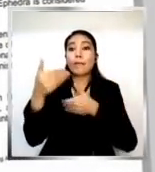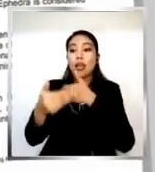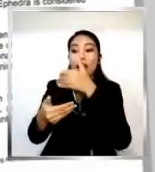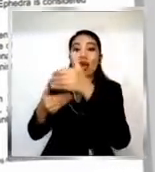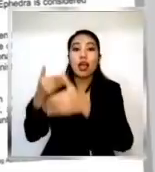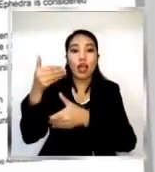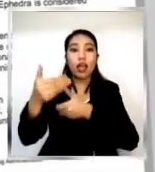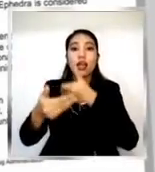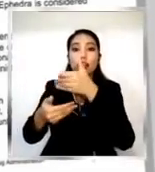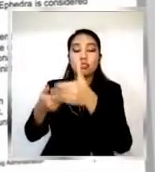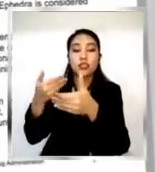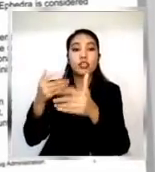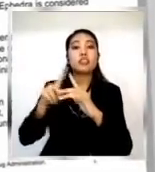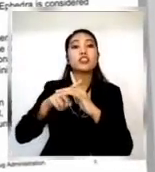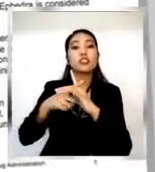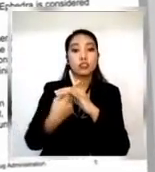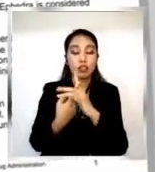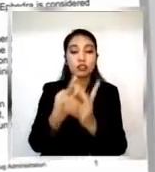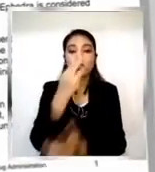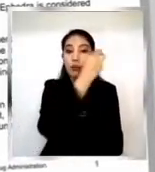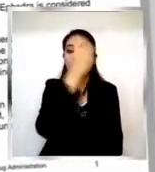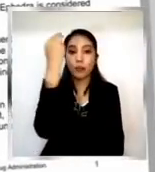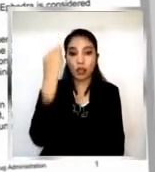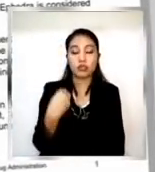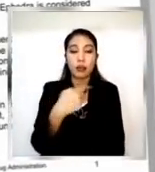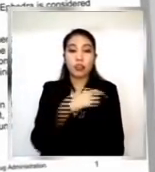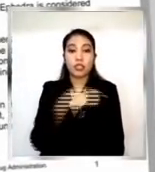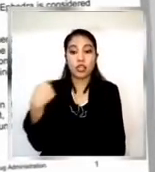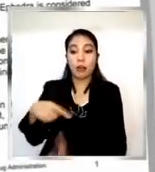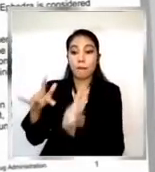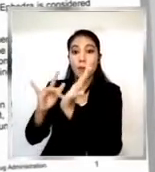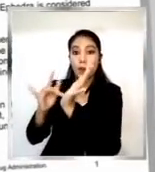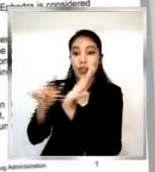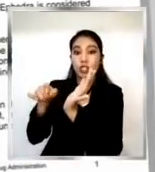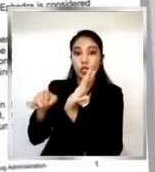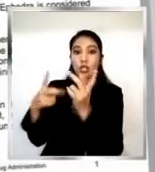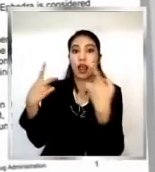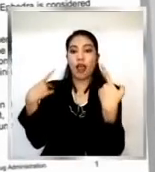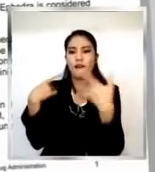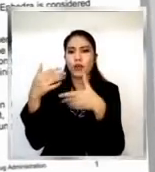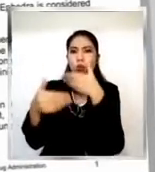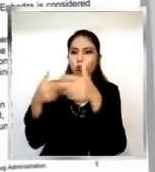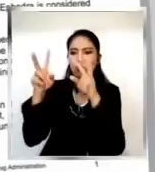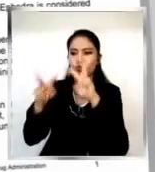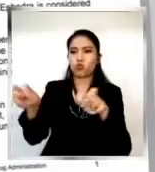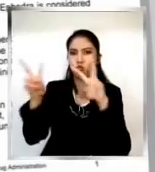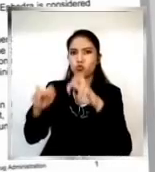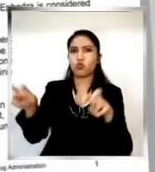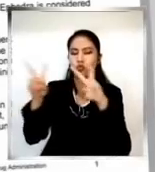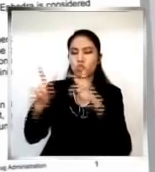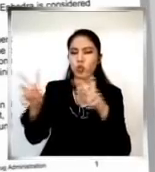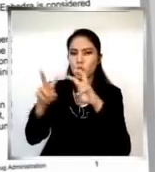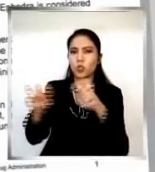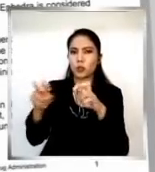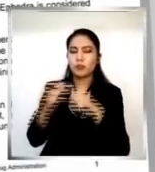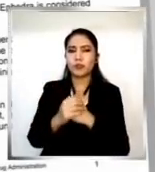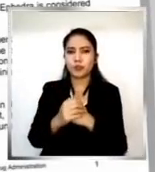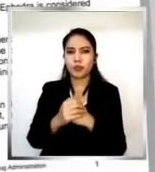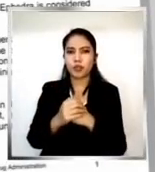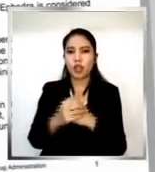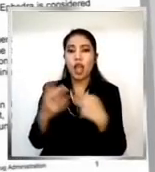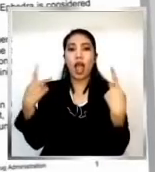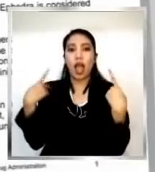Marso. Dumaan din ang Chinese medicine sa Dangerous Drugs Board at ipinunto ng ahensya na meron itong sangkap na ephedra